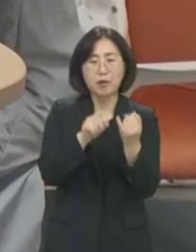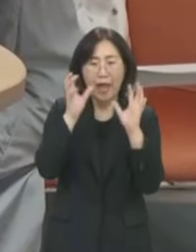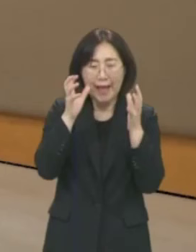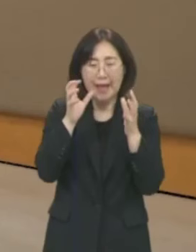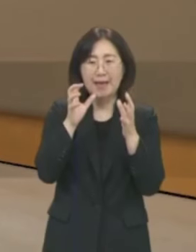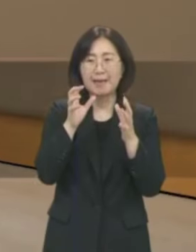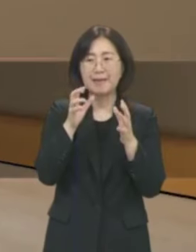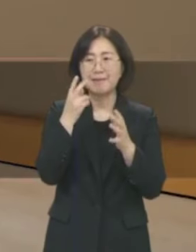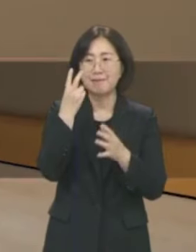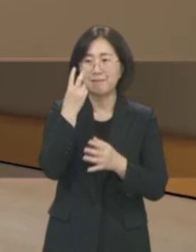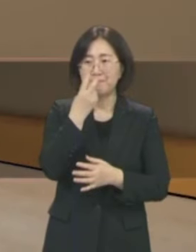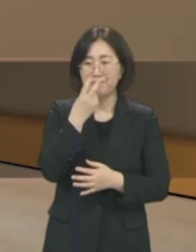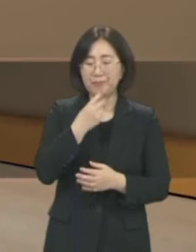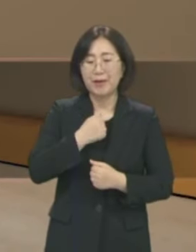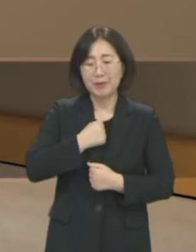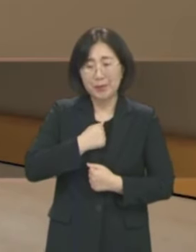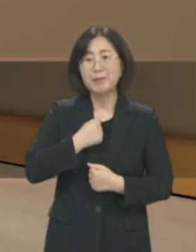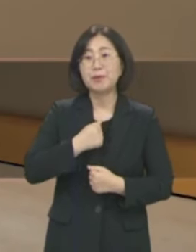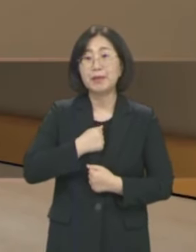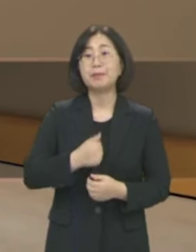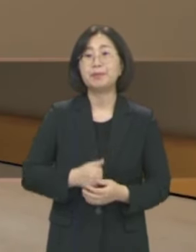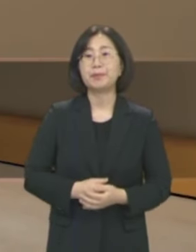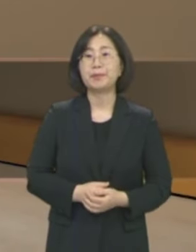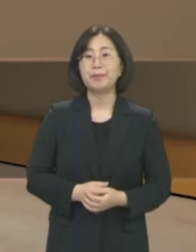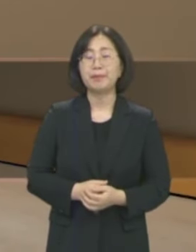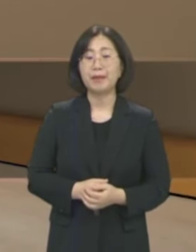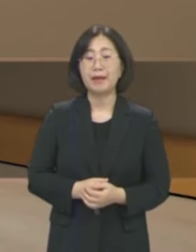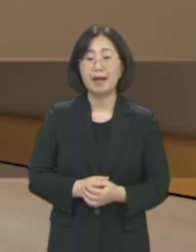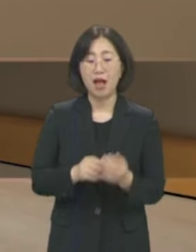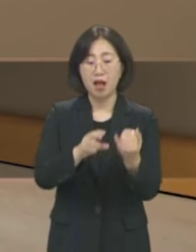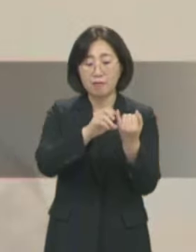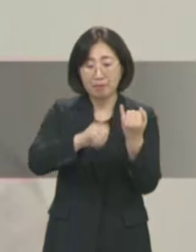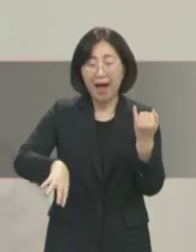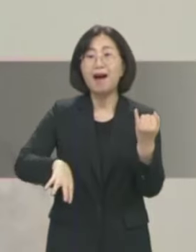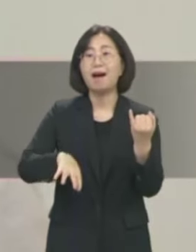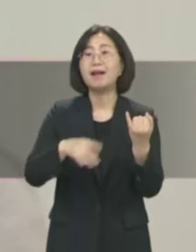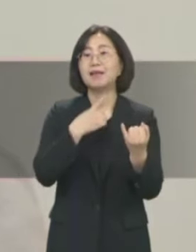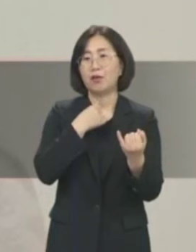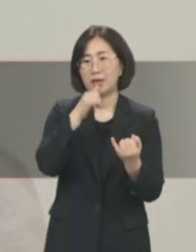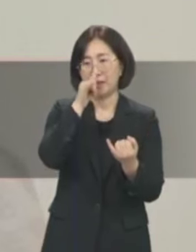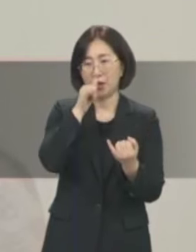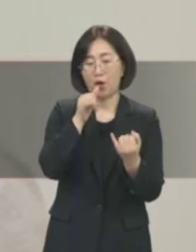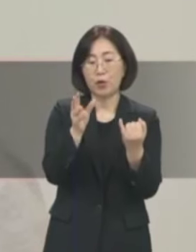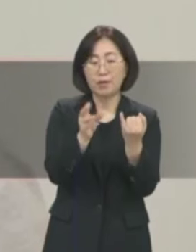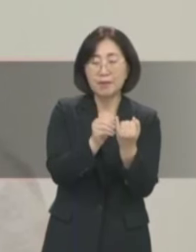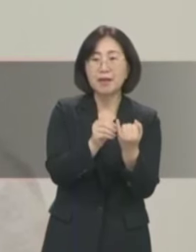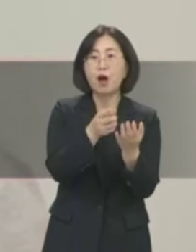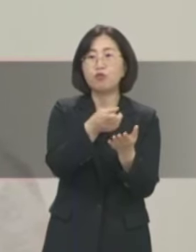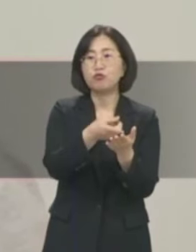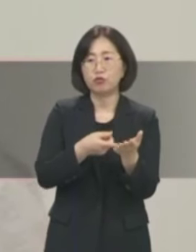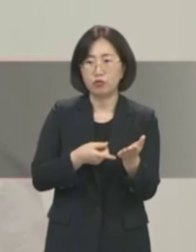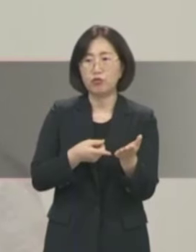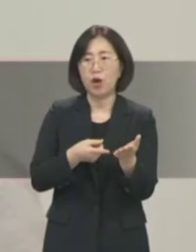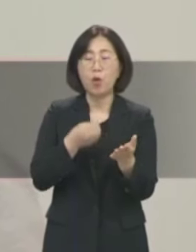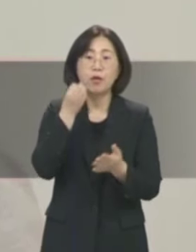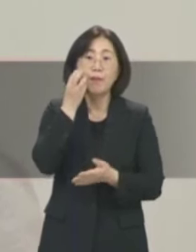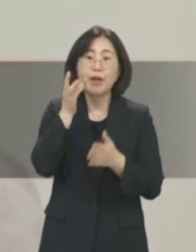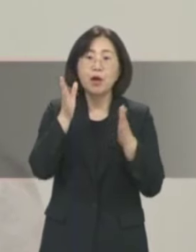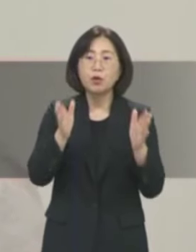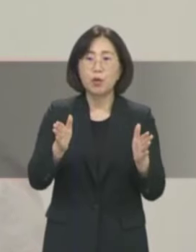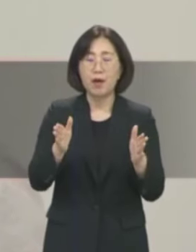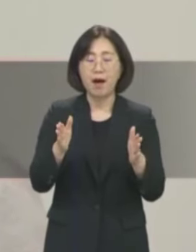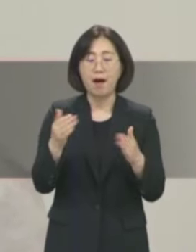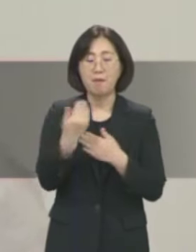있습니다. 유산을 겪고 이제 수술을 하다 보니까 또 3개월 동안 이제 몸을 휴식해야